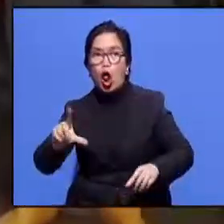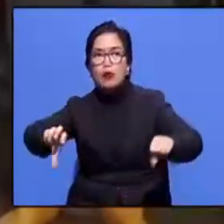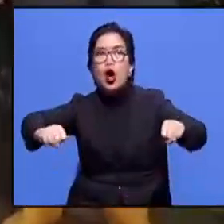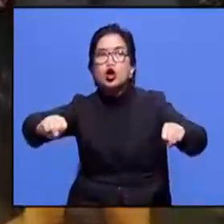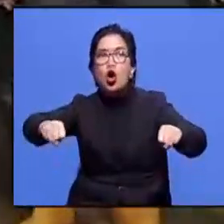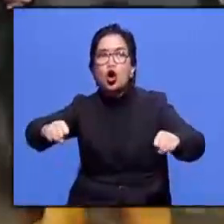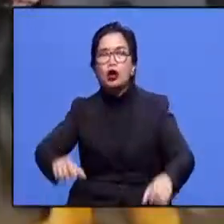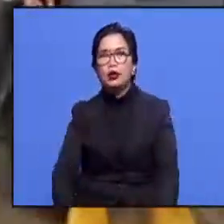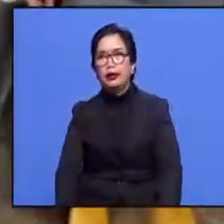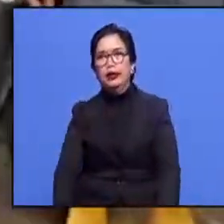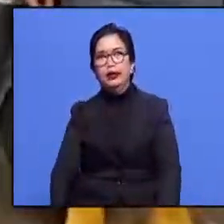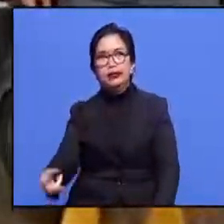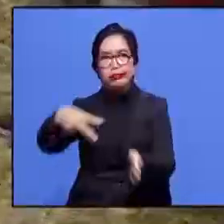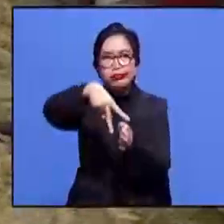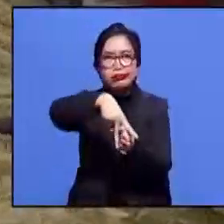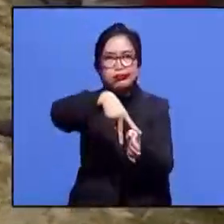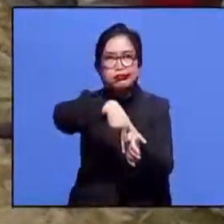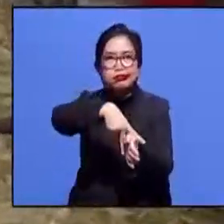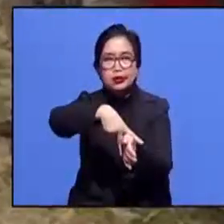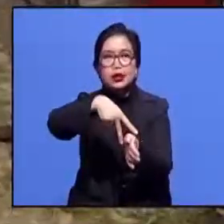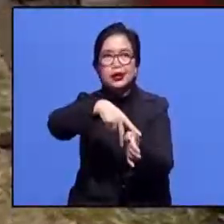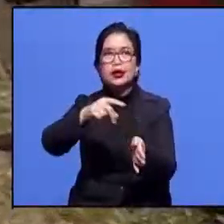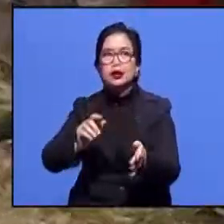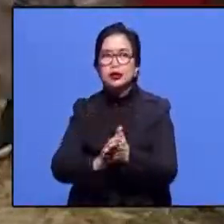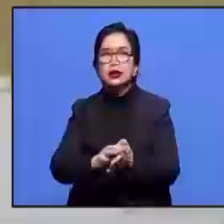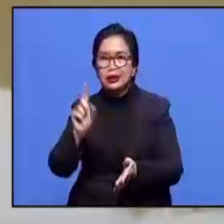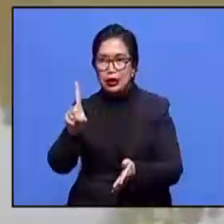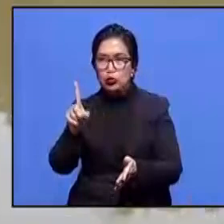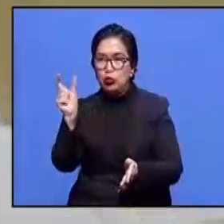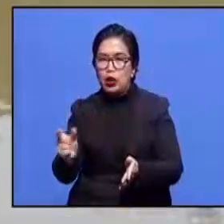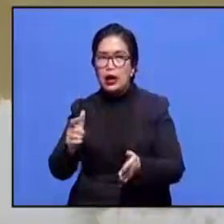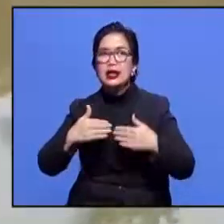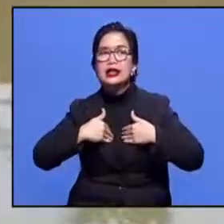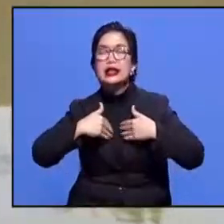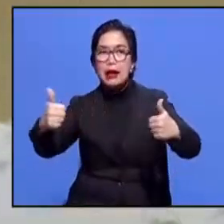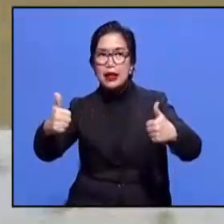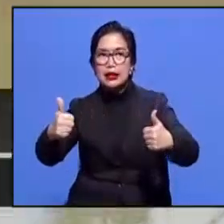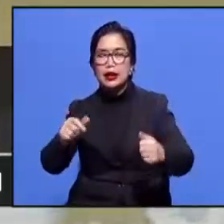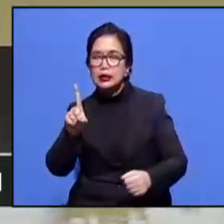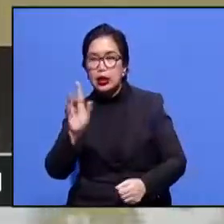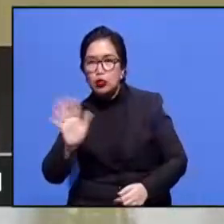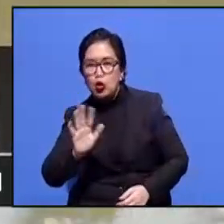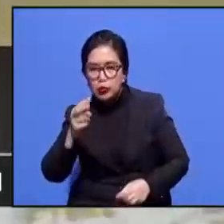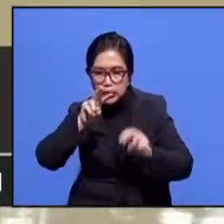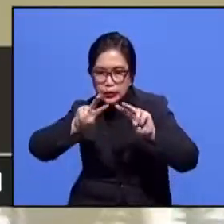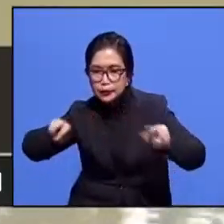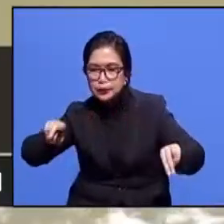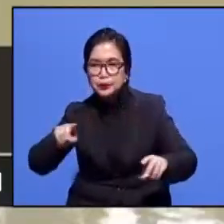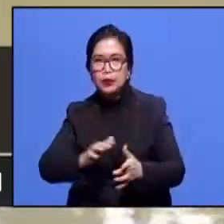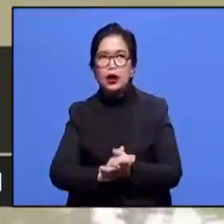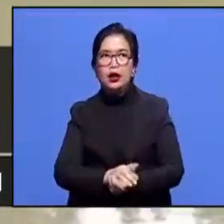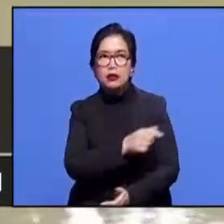petugas, korban naik motor berboncengan, namun seorang rekannya berhasil selamat. Petugas juga menemukan bangkai kendaraan dari dasar